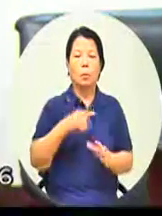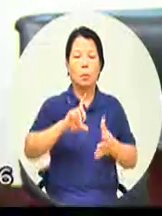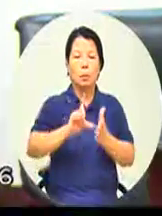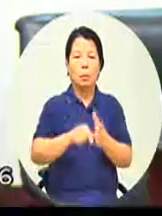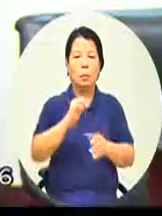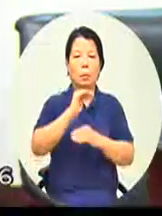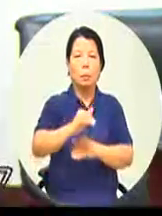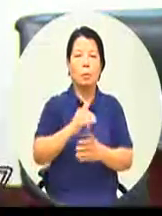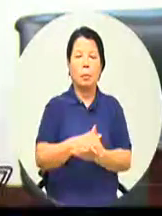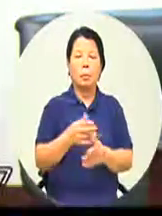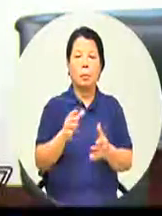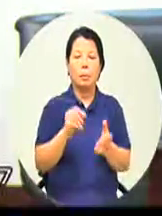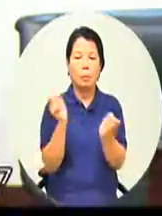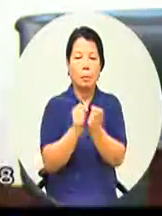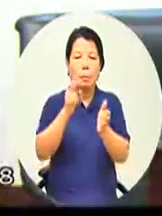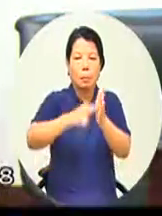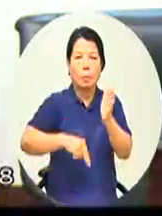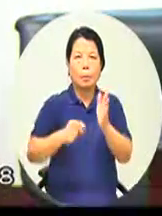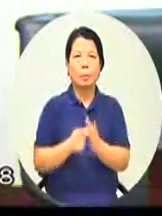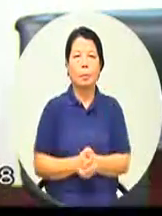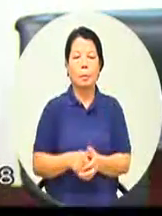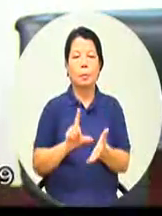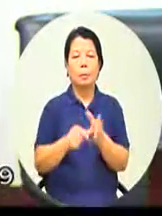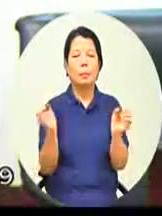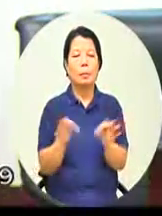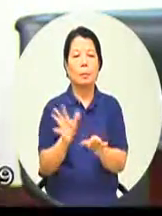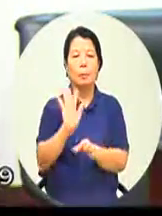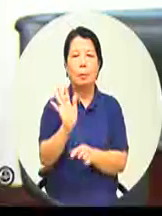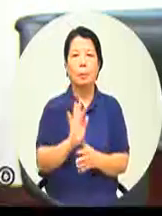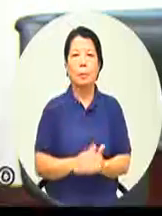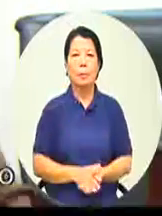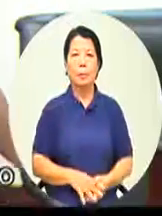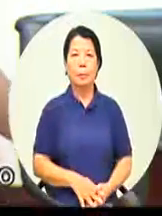环，简单解释一下就好，不要浪费时间哈。